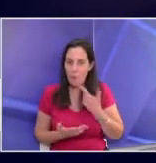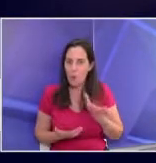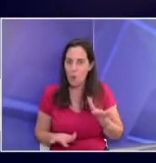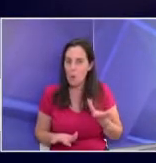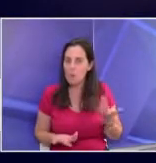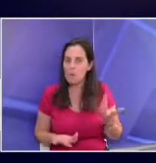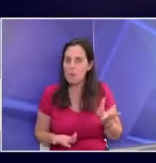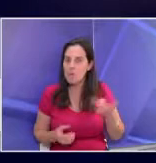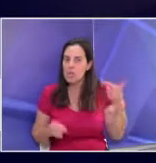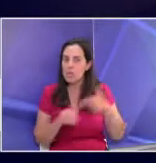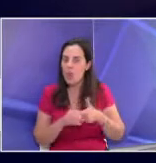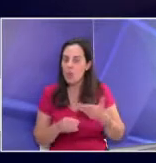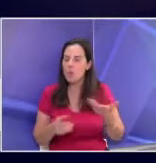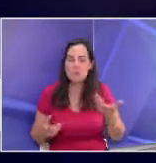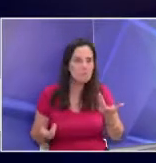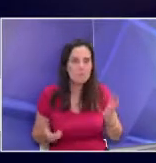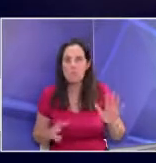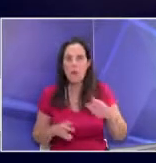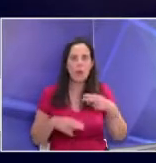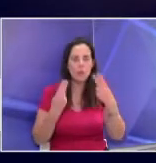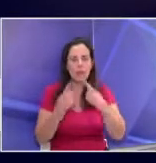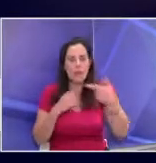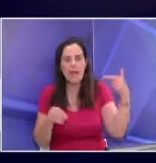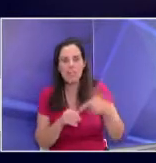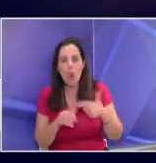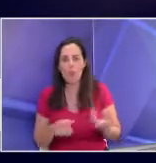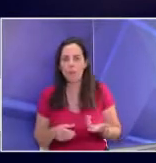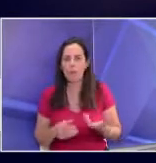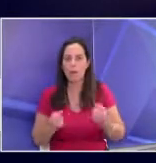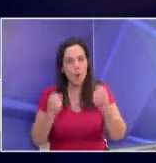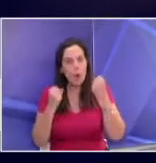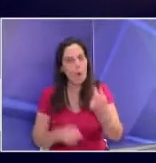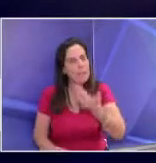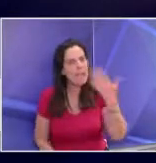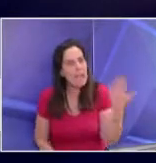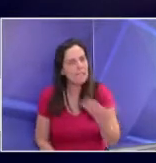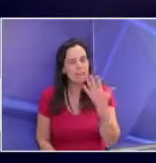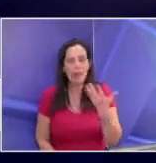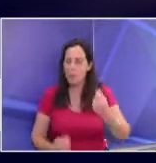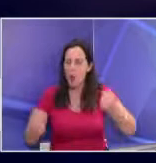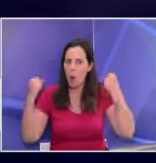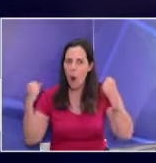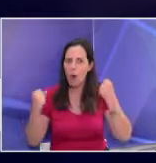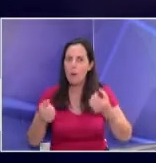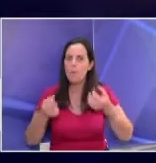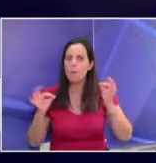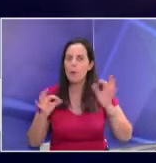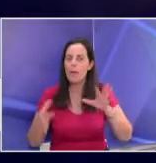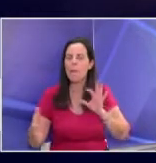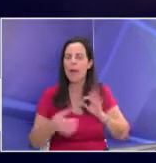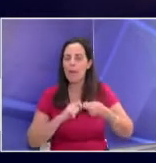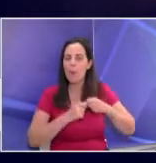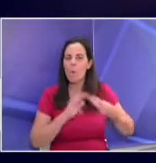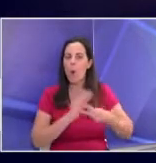סעודיה נפתחת. נכון. היוזמה הסעודית, בואו נחזור ונדבר עם הסעודים. הרבה כוח, הרבה כסף, הרבה עוצמה, במיוחד גם